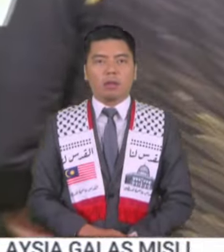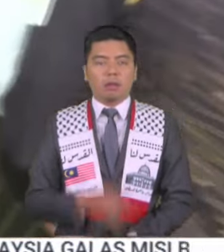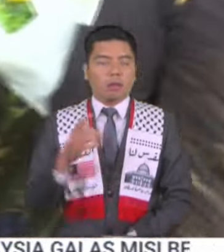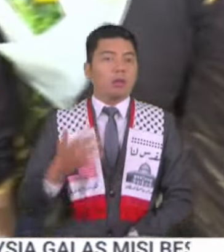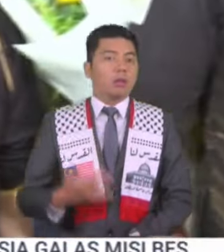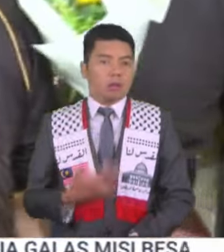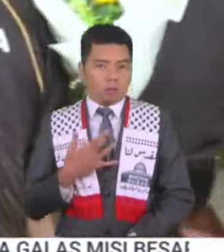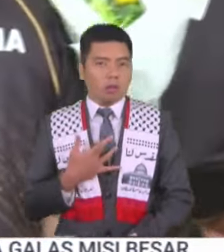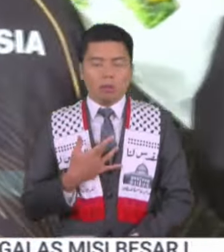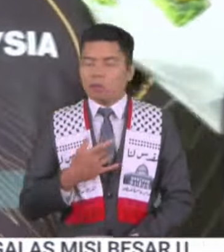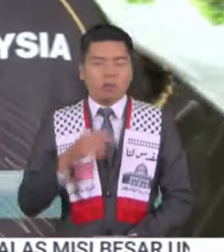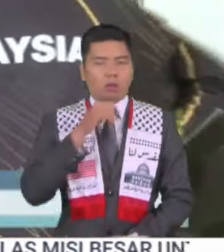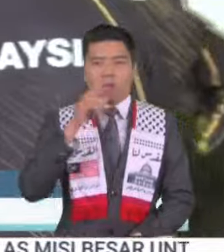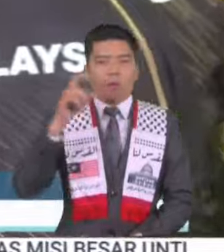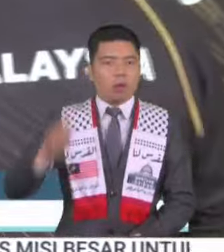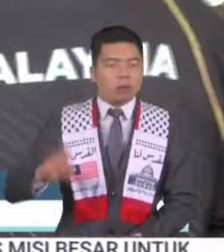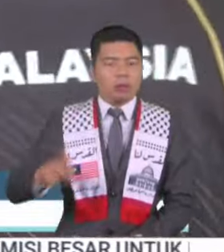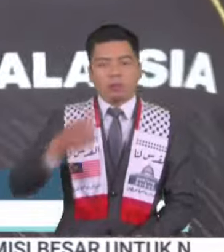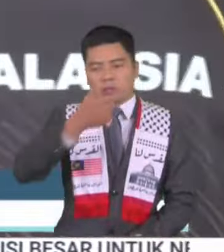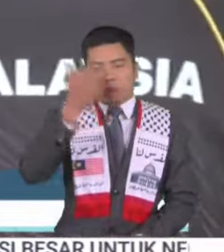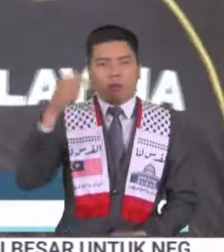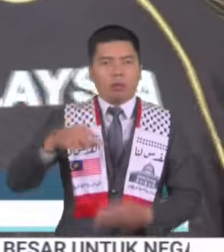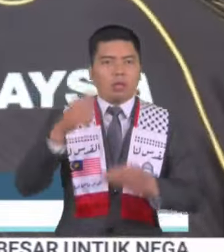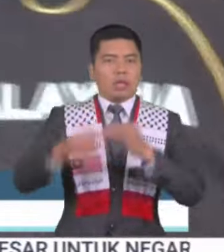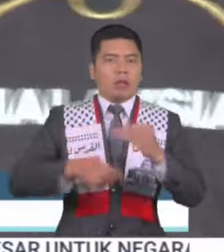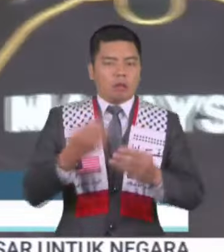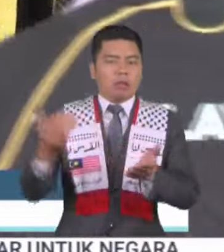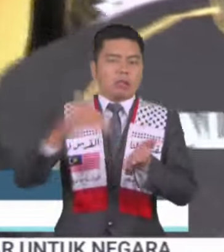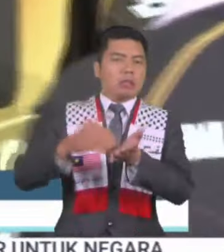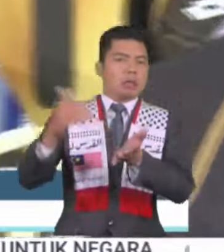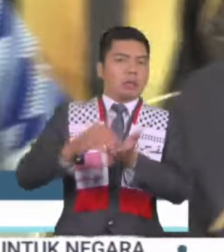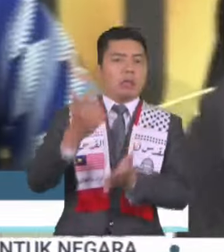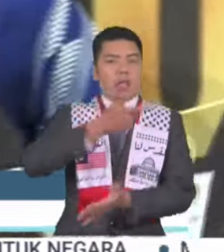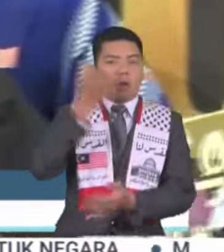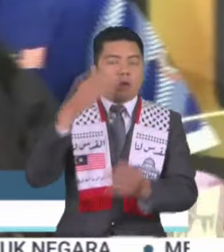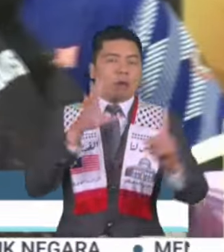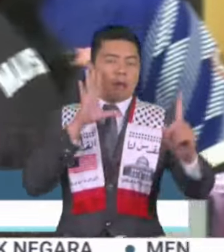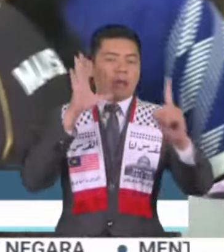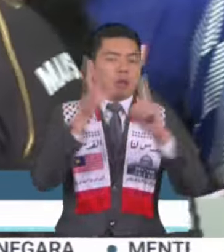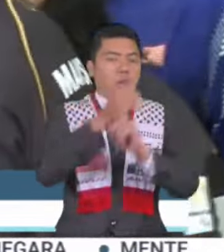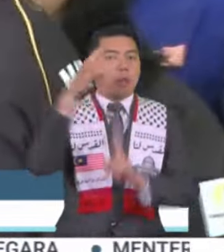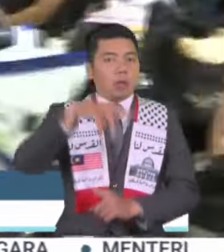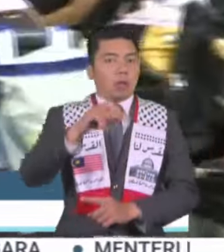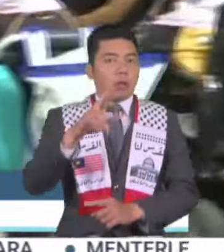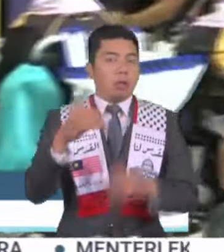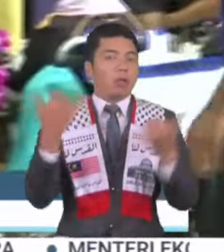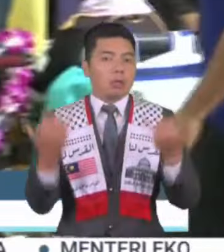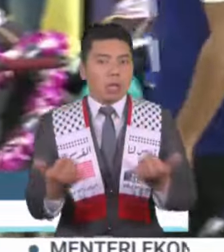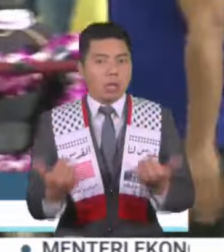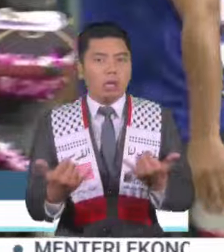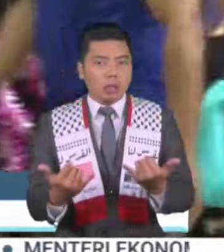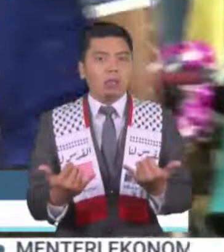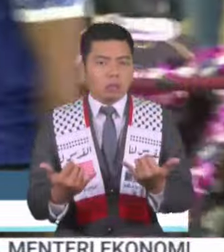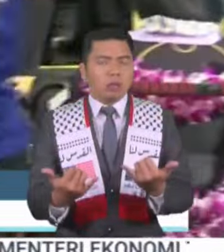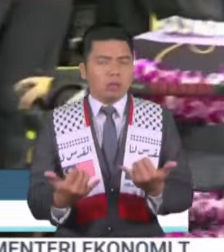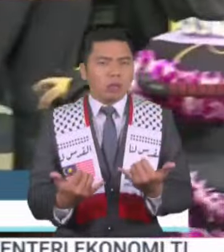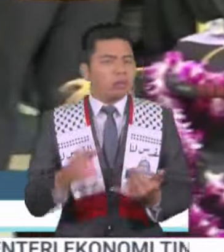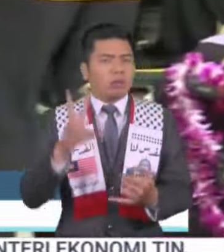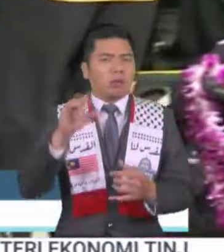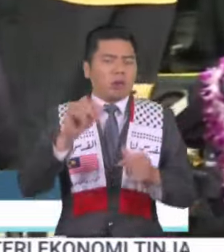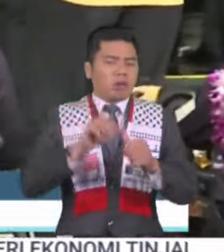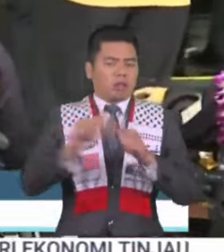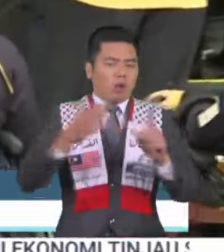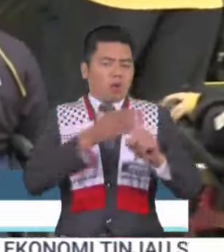Beliau berpendapat tidak sepatutnya perkara itu dibangkitkan kerana pencapaian atlet para negara pada temasya kali ini bukanlah